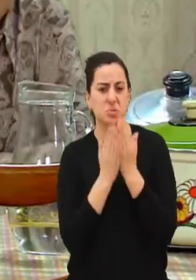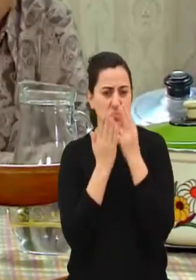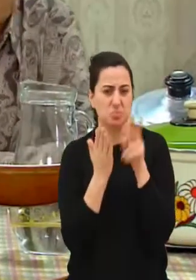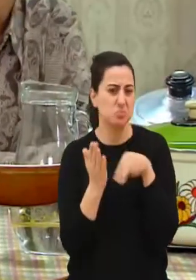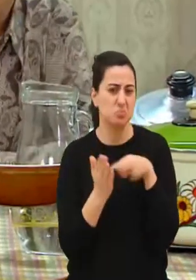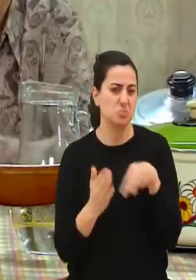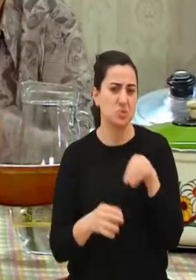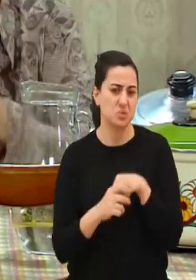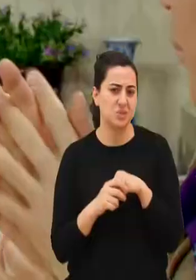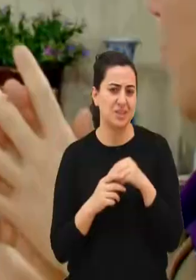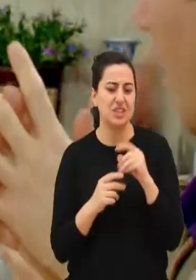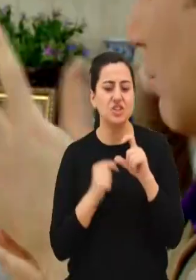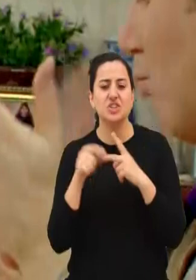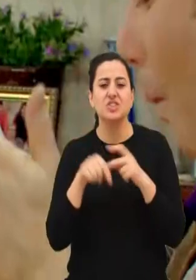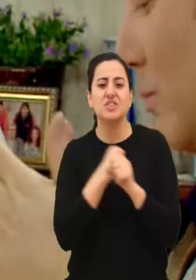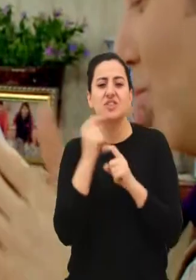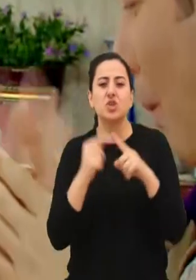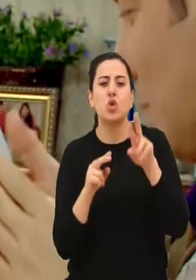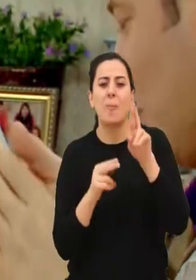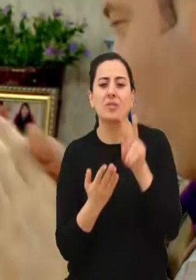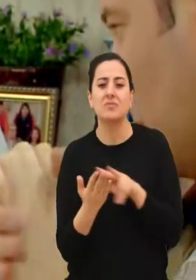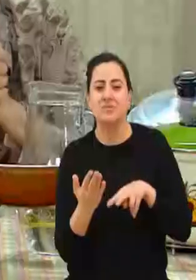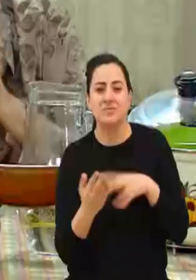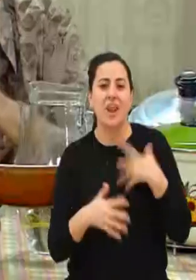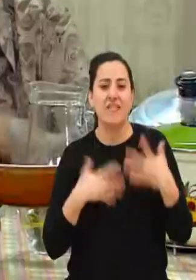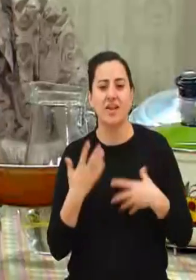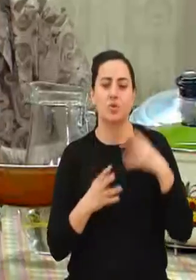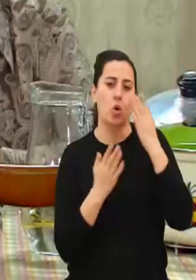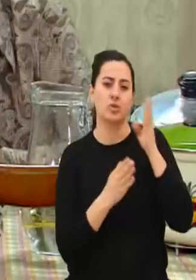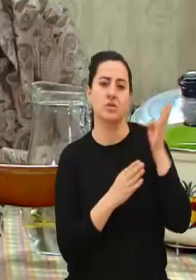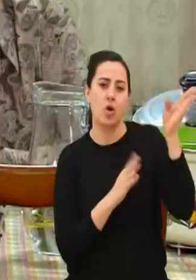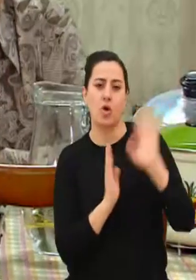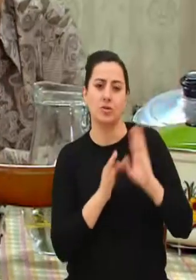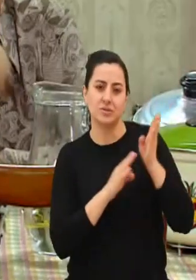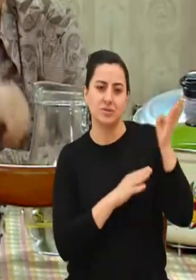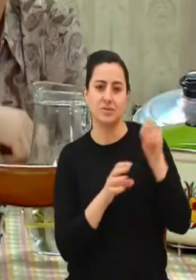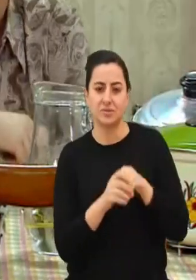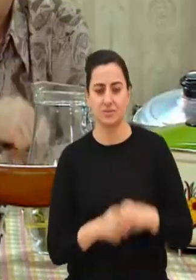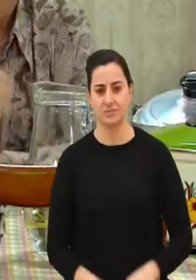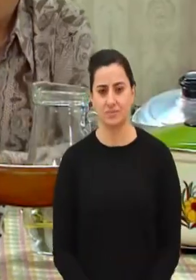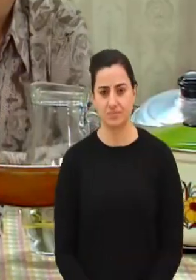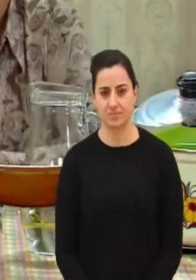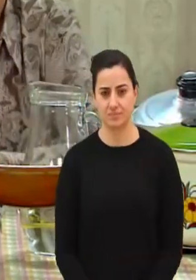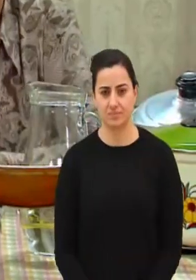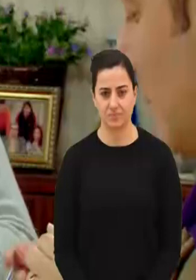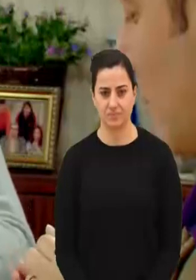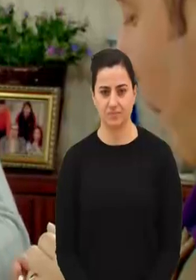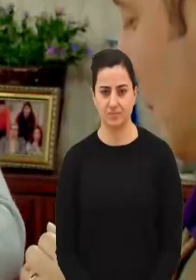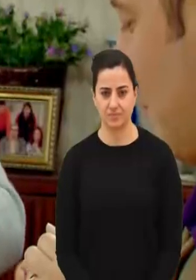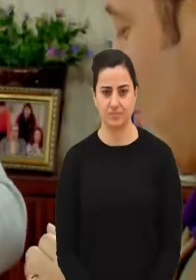o... çizgi romanları falan bir yeni şey almış, heveslendi. Onu hemen ikisi de böyle odalarına çekirdiler